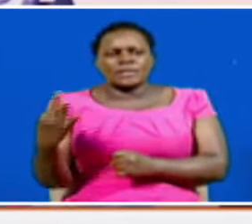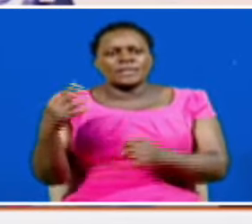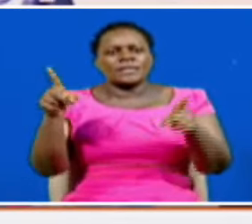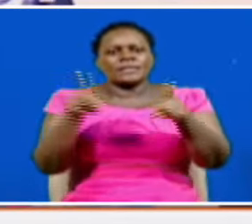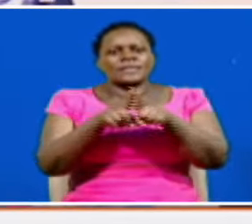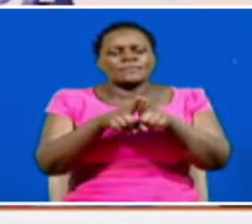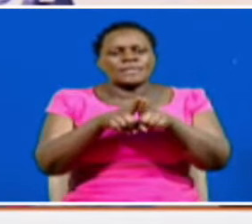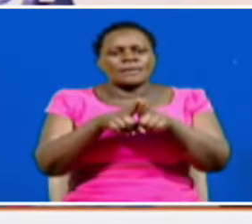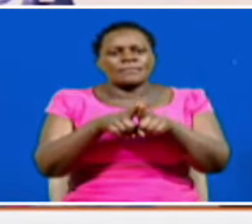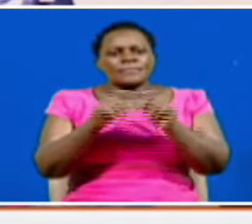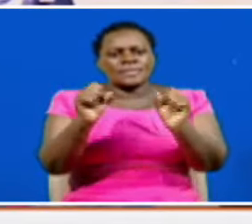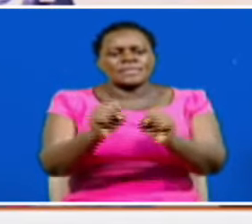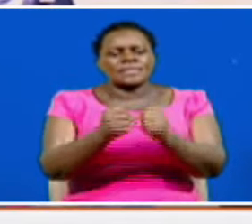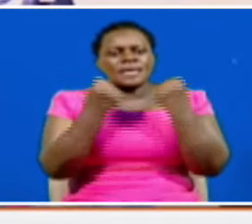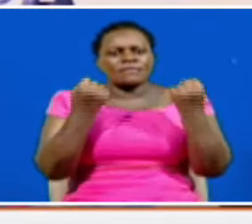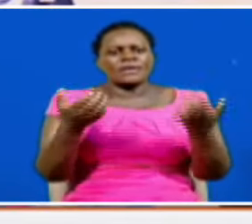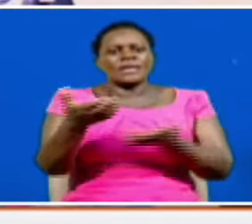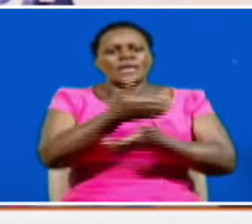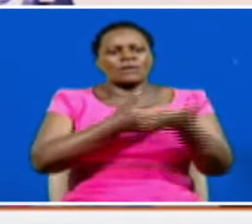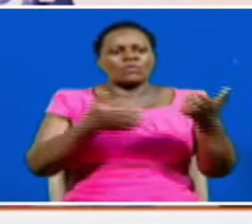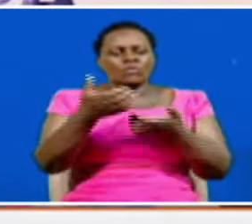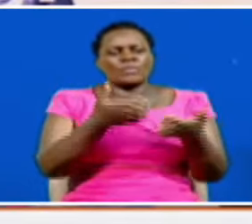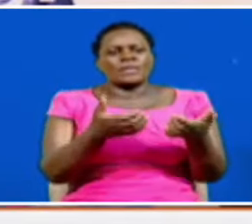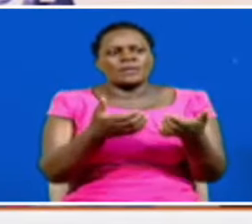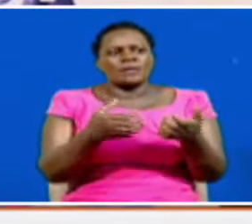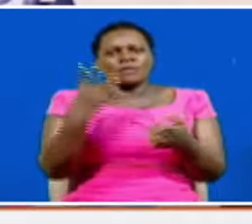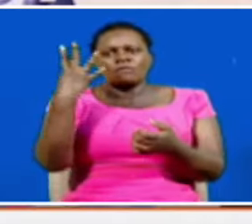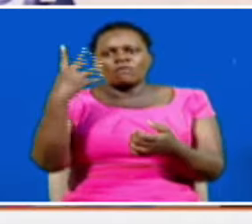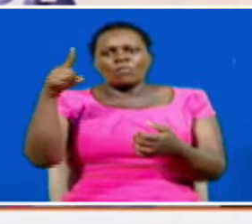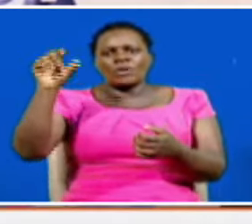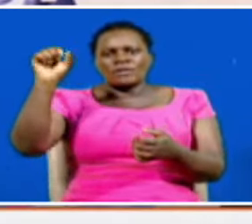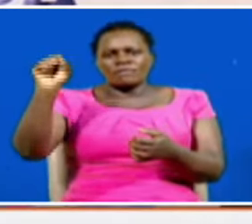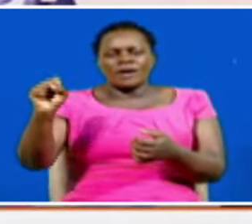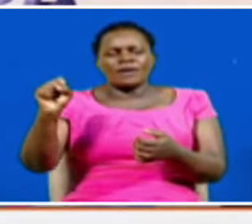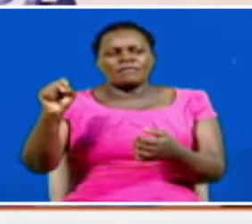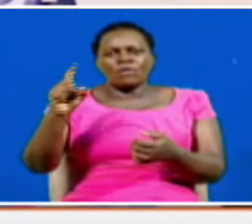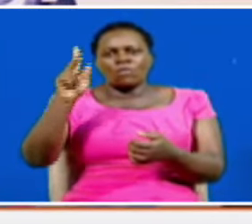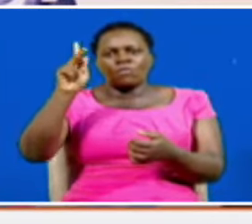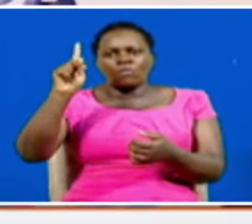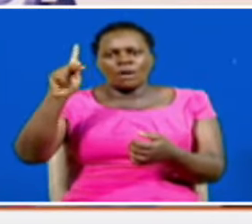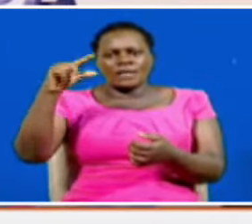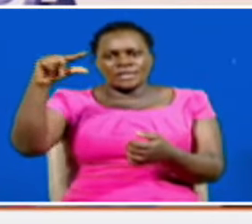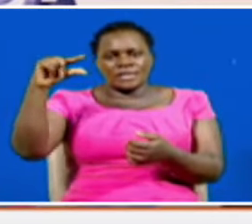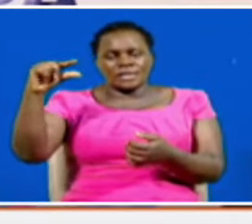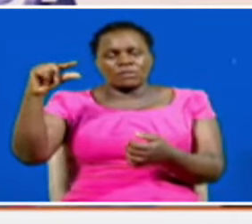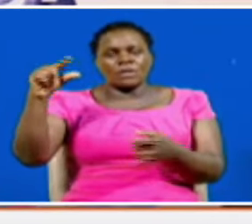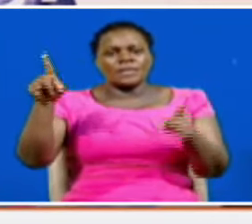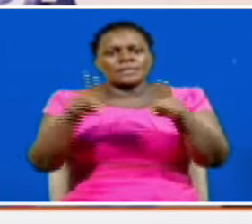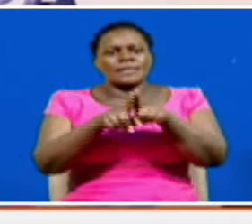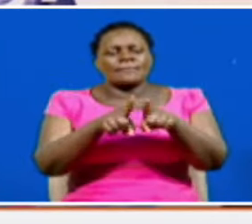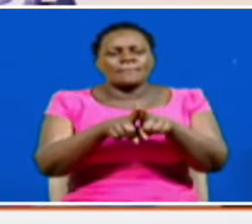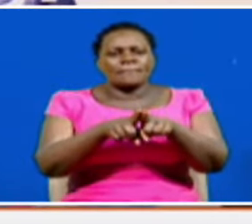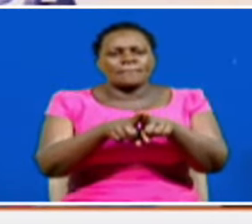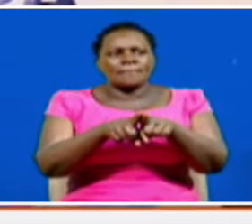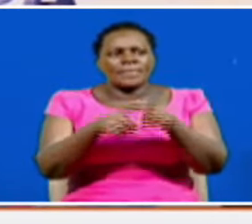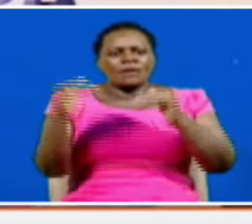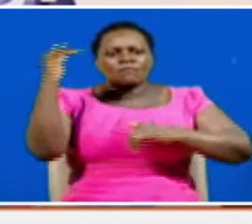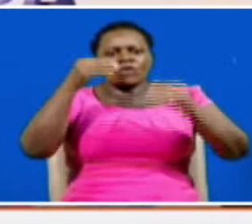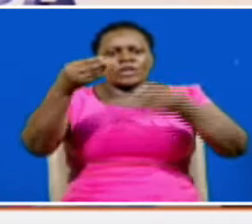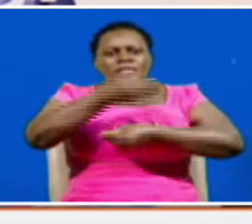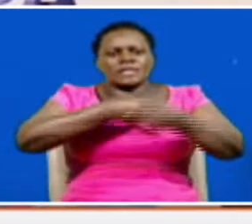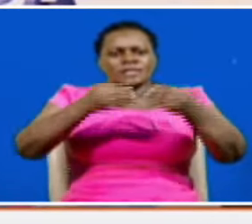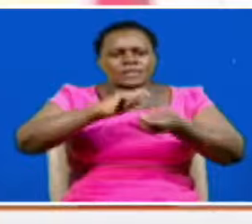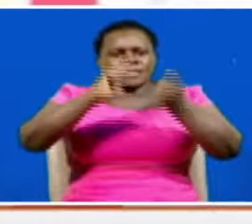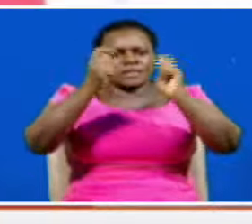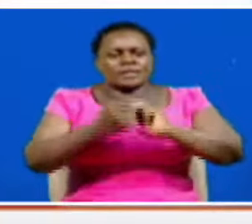This has led to a saving to the economy of about 4.5 shillings per kilowatt hour on account of the forex exchange